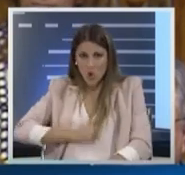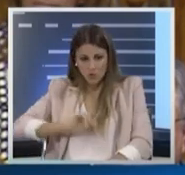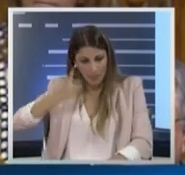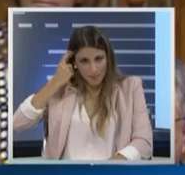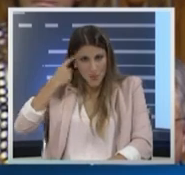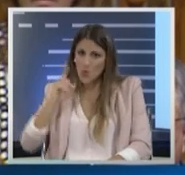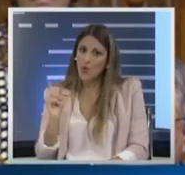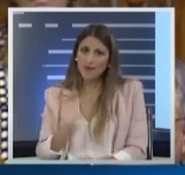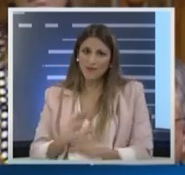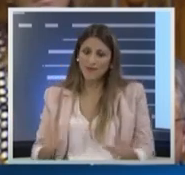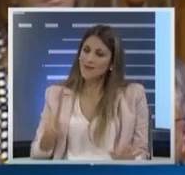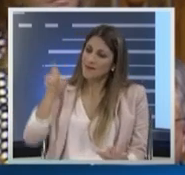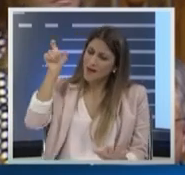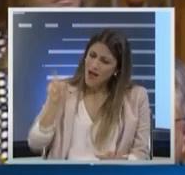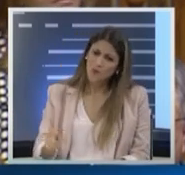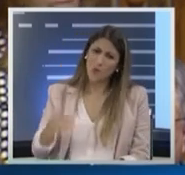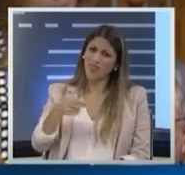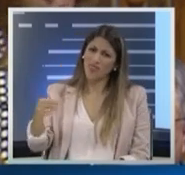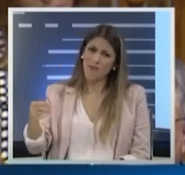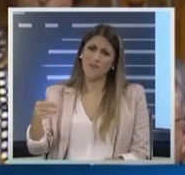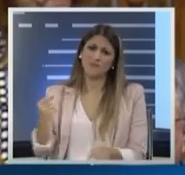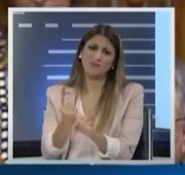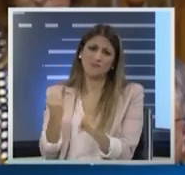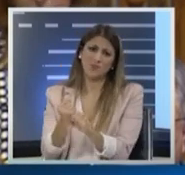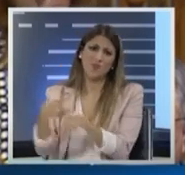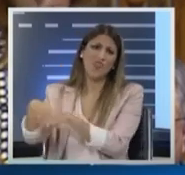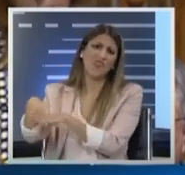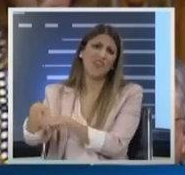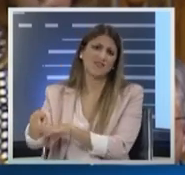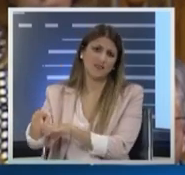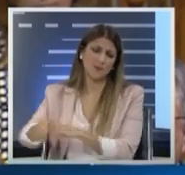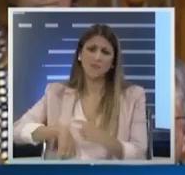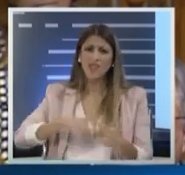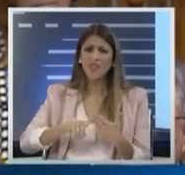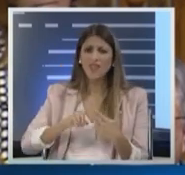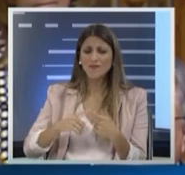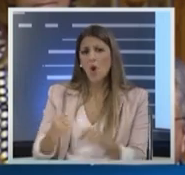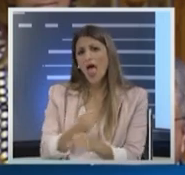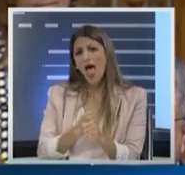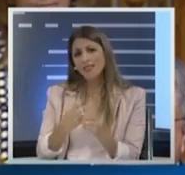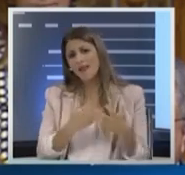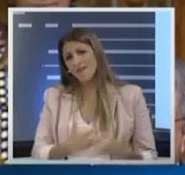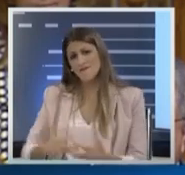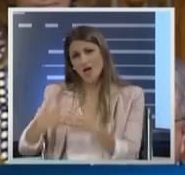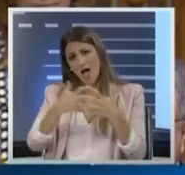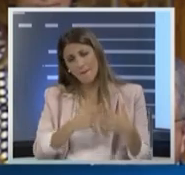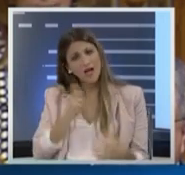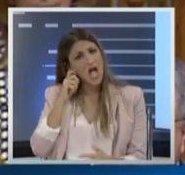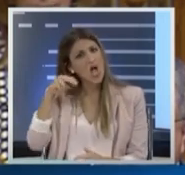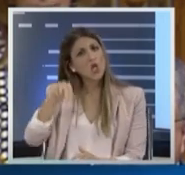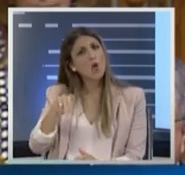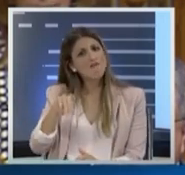Απασχολεί η υπόθεση στην ελληνική δικαιοσύνη χρόνια τώρα. Όπως και η υπόθεση Νοβάρτης απασχολεί την ελληνική